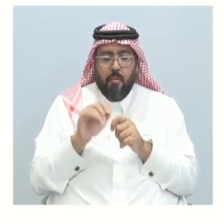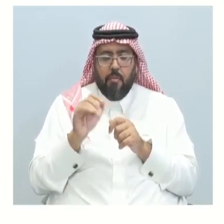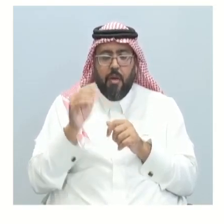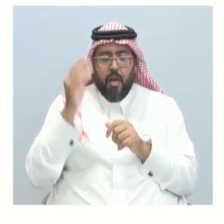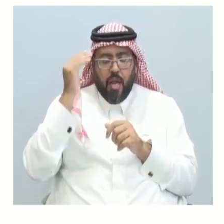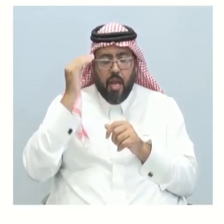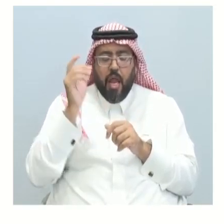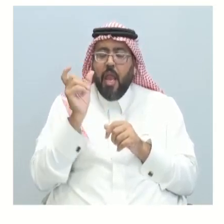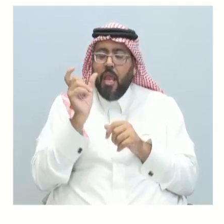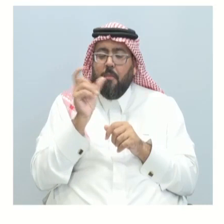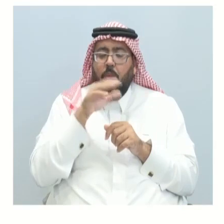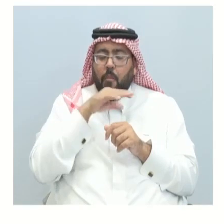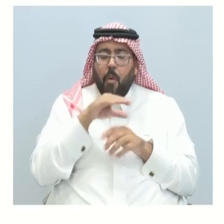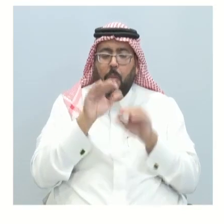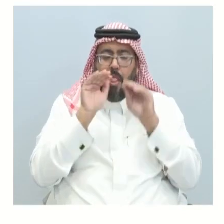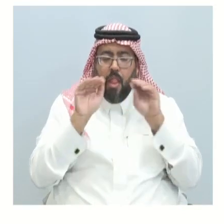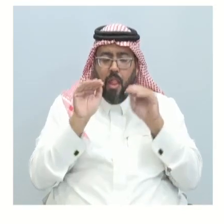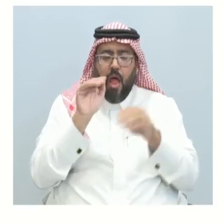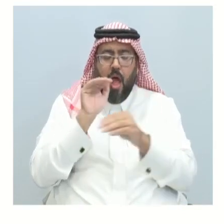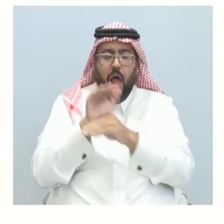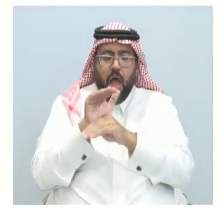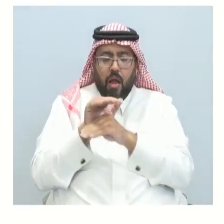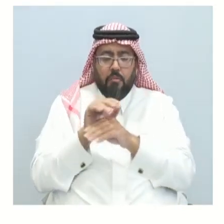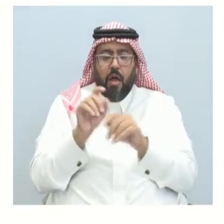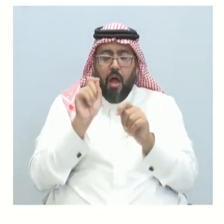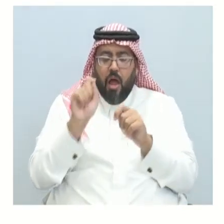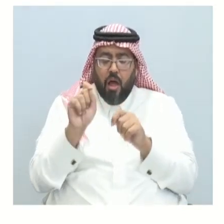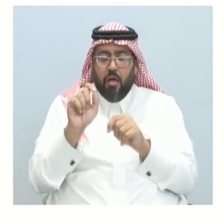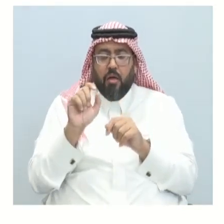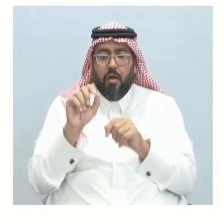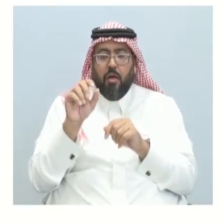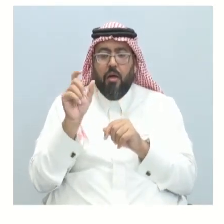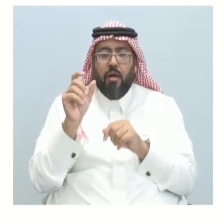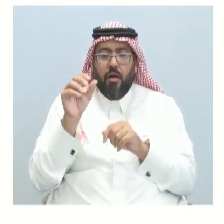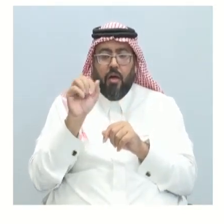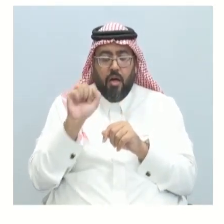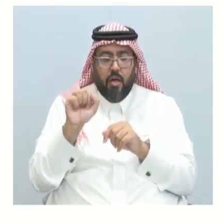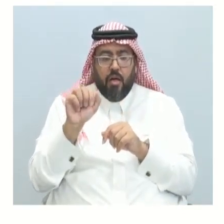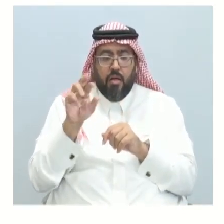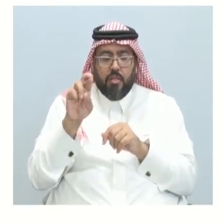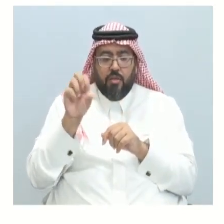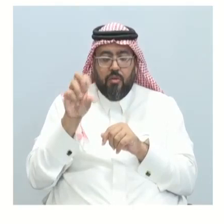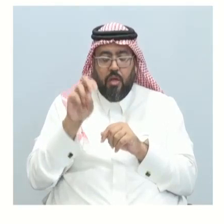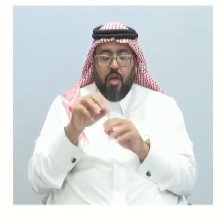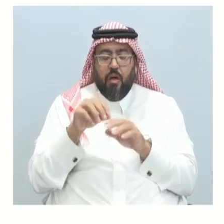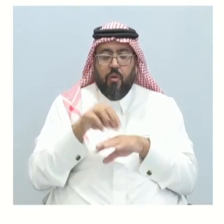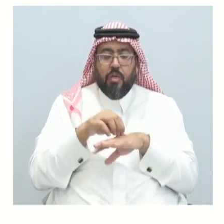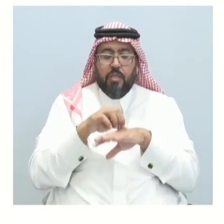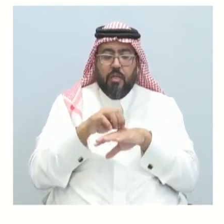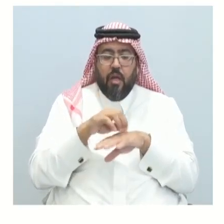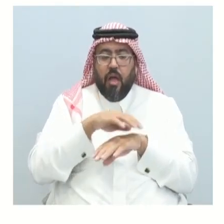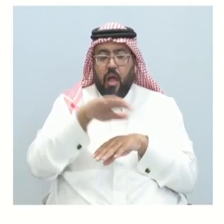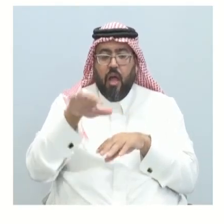وسلم تبين حق هذه الزوجه وكذلك حق النساء عموما